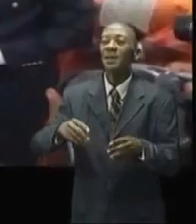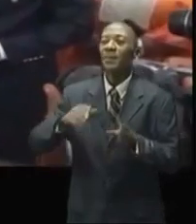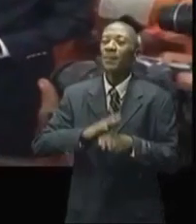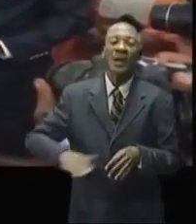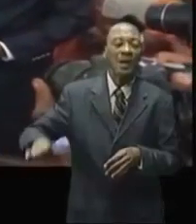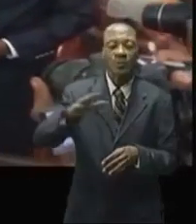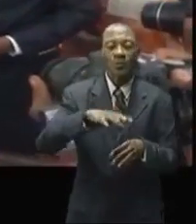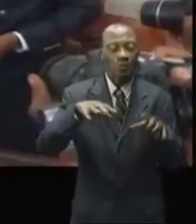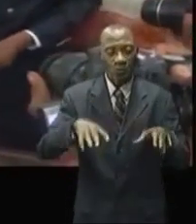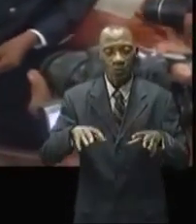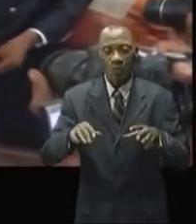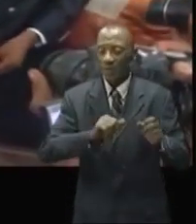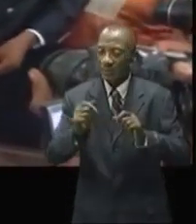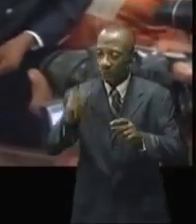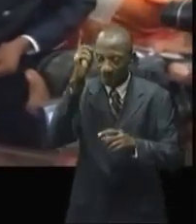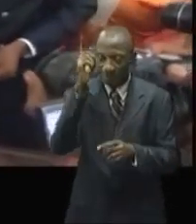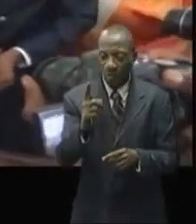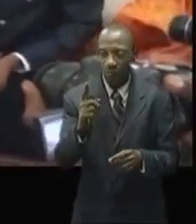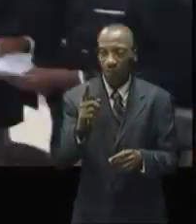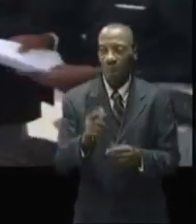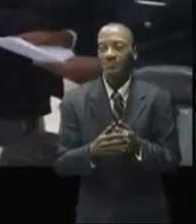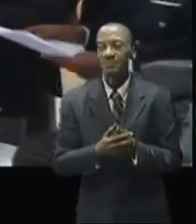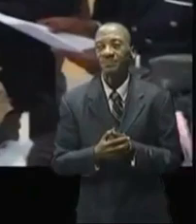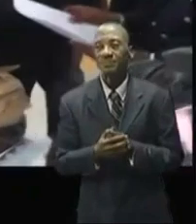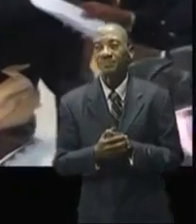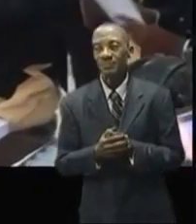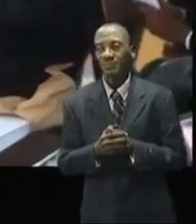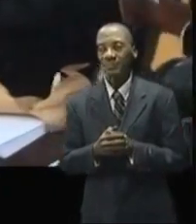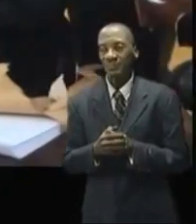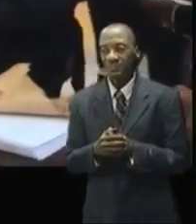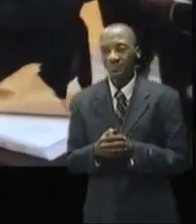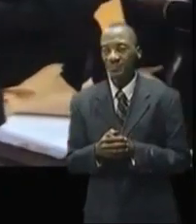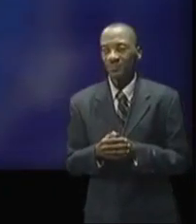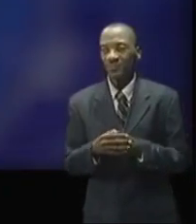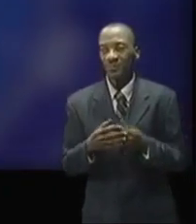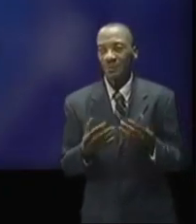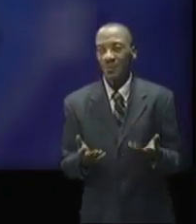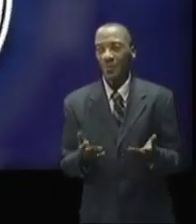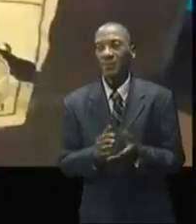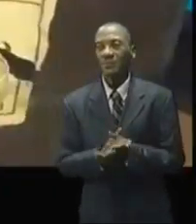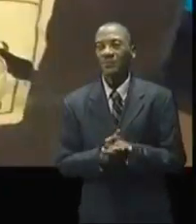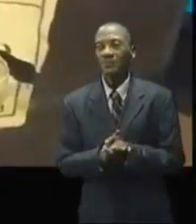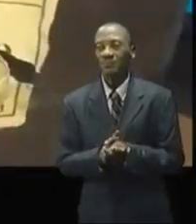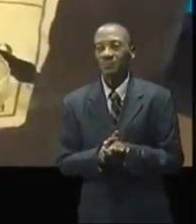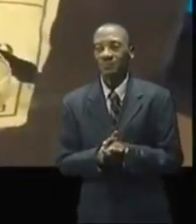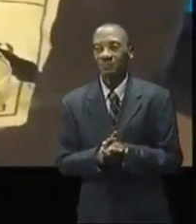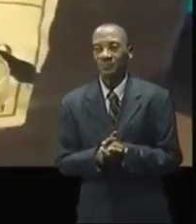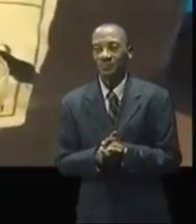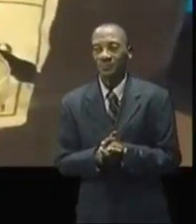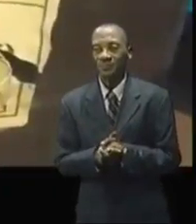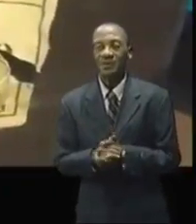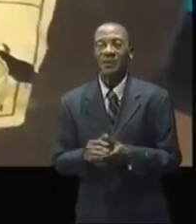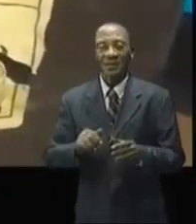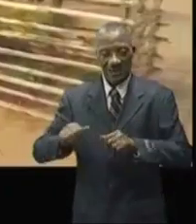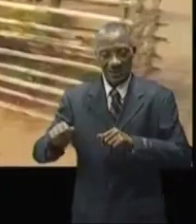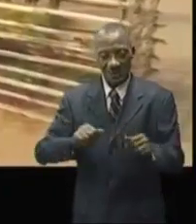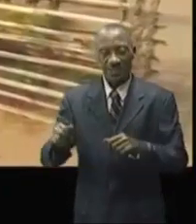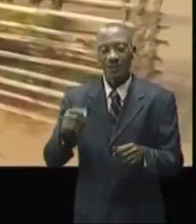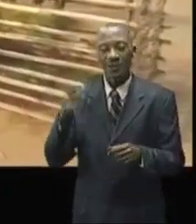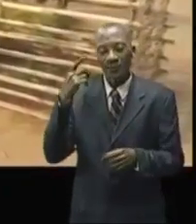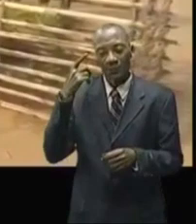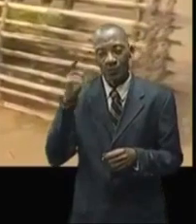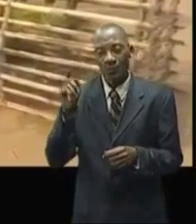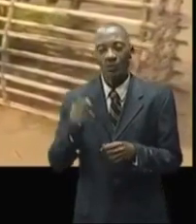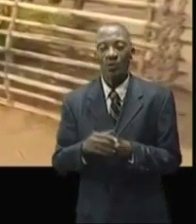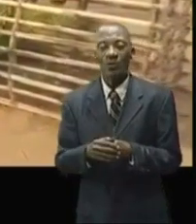de l'unité pédagogique du pays et le ciment de la cohésion nationale. Les coups d'envoi de TENASOPT dans les territoires